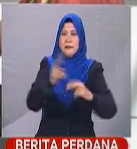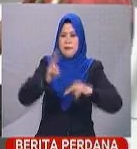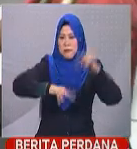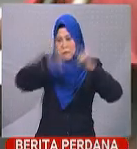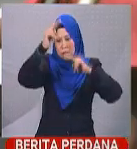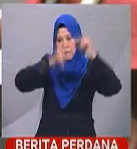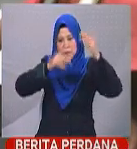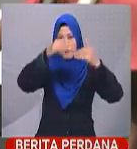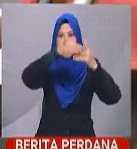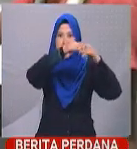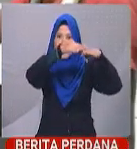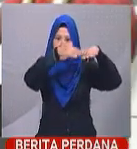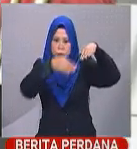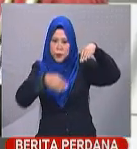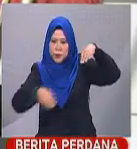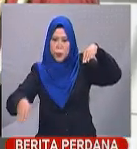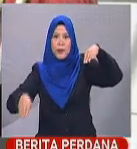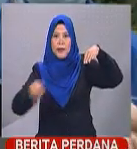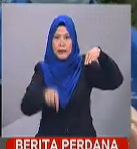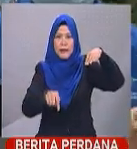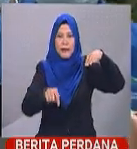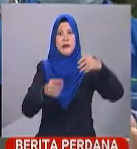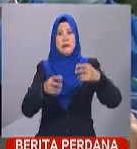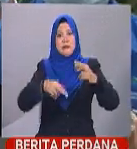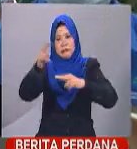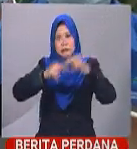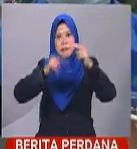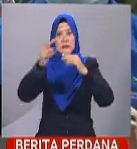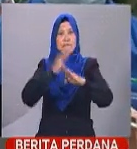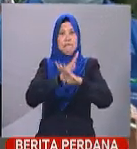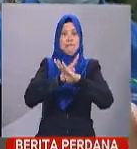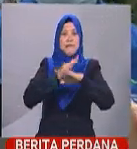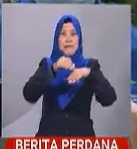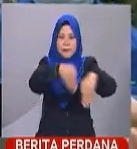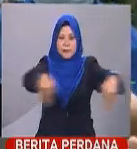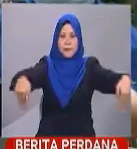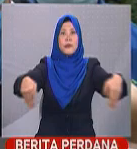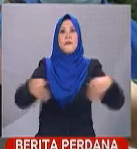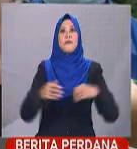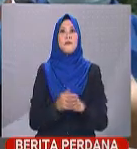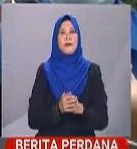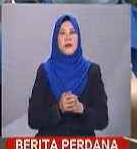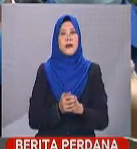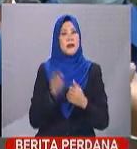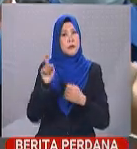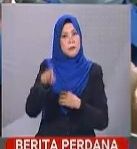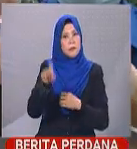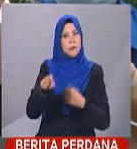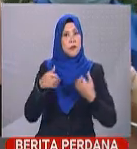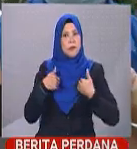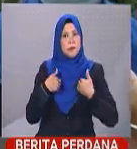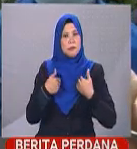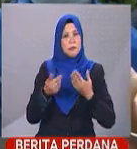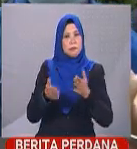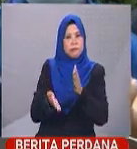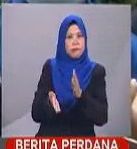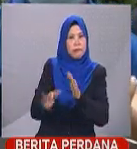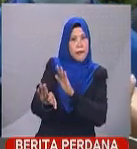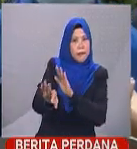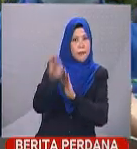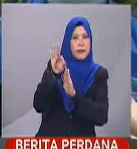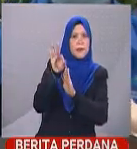di sekitar cerun dan anak sungai berkenaan. Takat ni okeylah, stabillah. Cuma kita kena dah appoint consultant dan